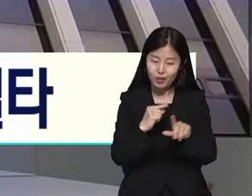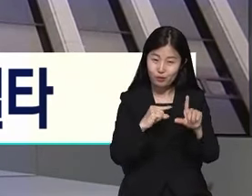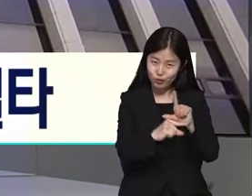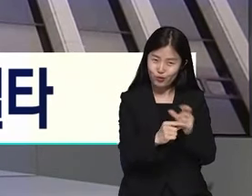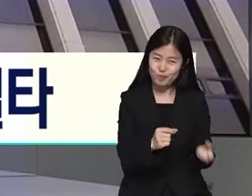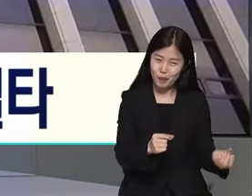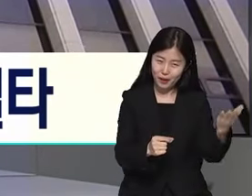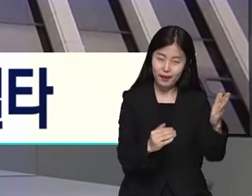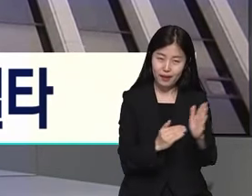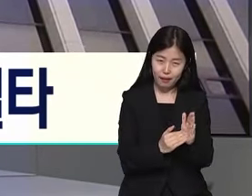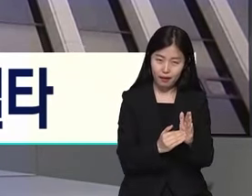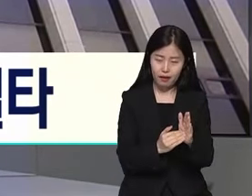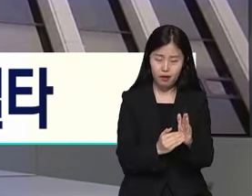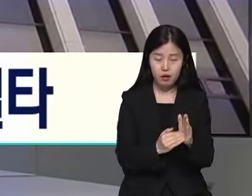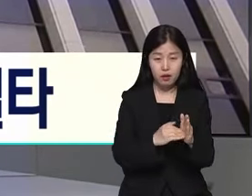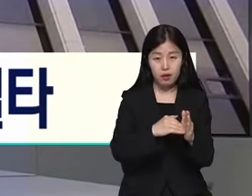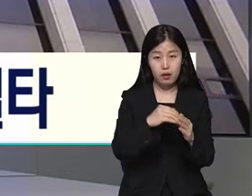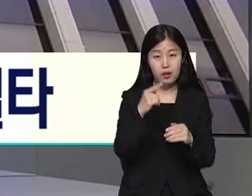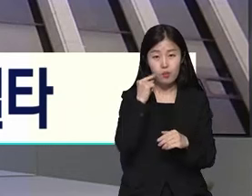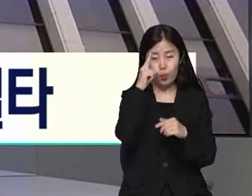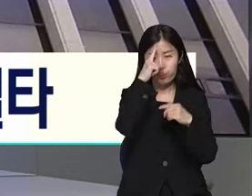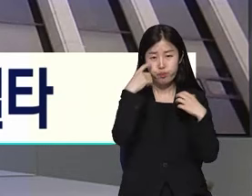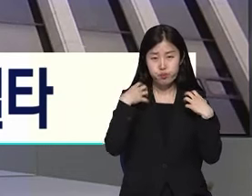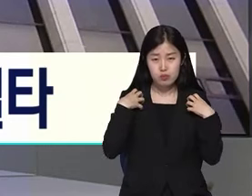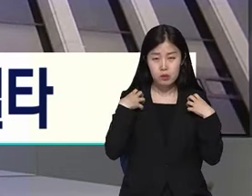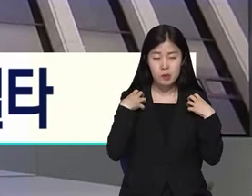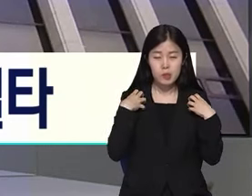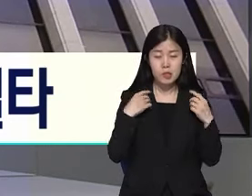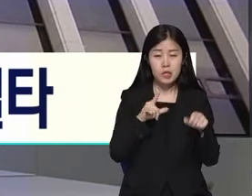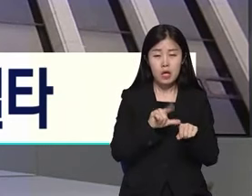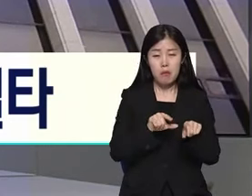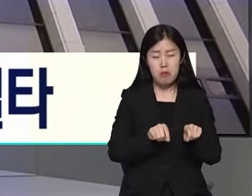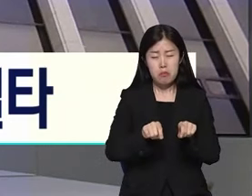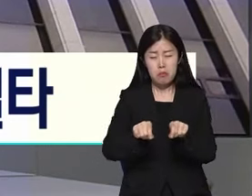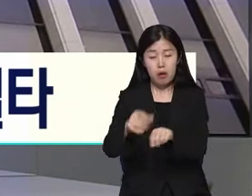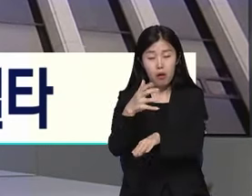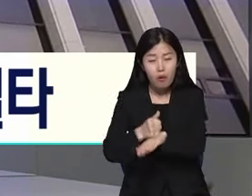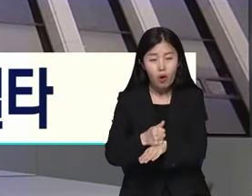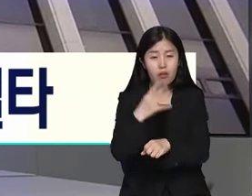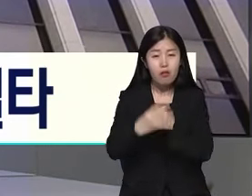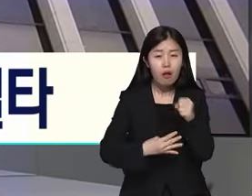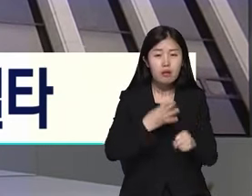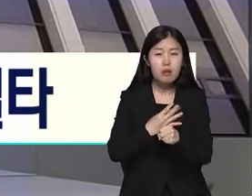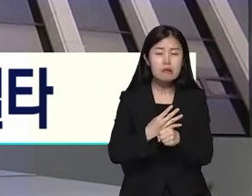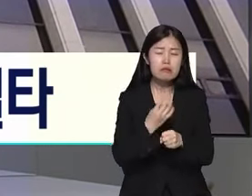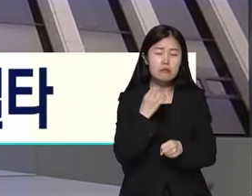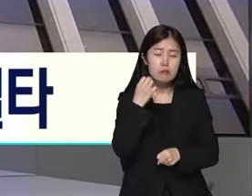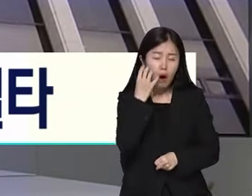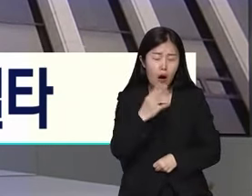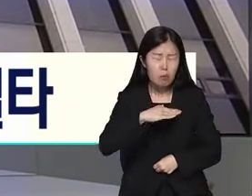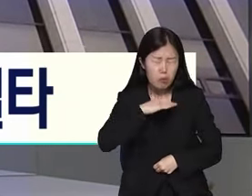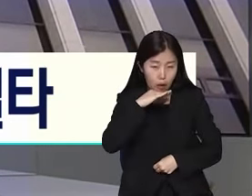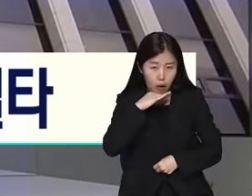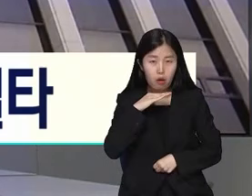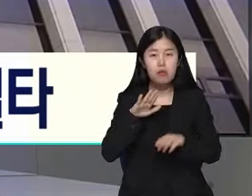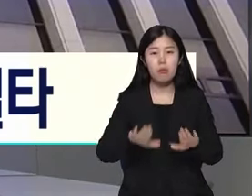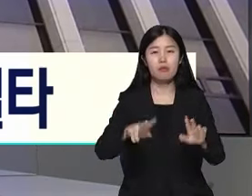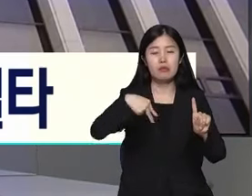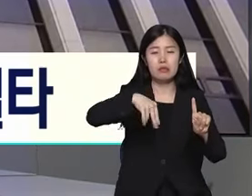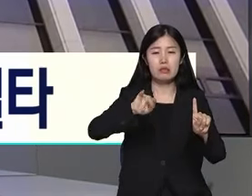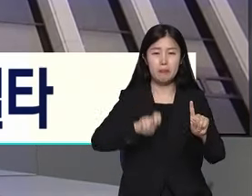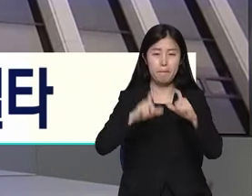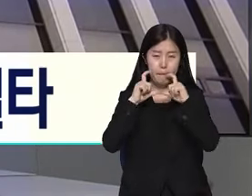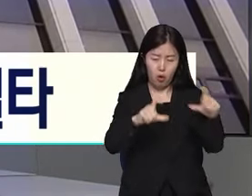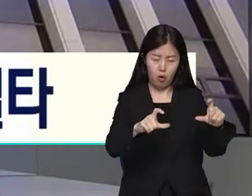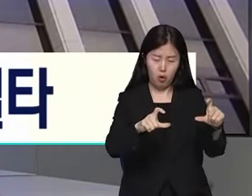승소했습니다. 일본 측의 시간 끌기로 무려 4년 4개월 만에 1심 선고가 나온 건데요. 다른 강제징용 손해배상 재판도